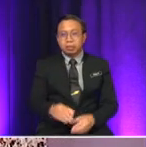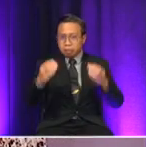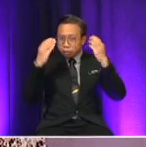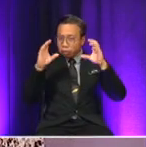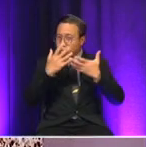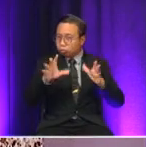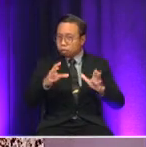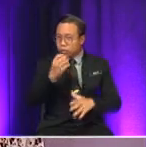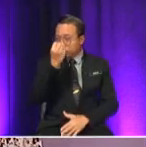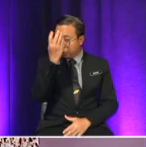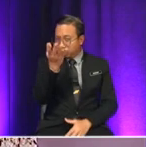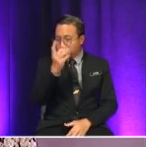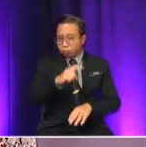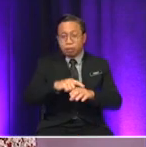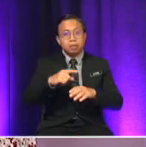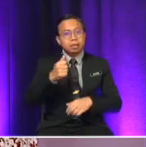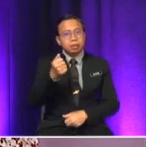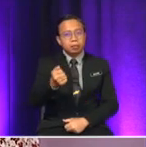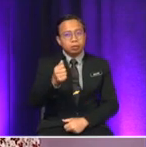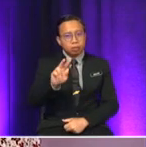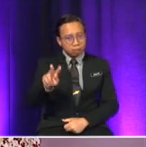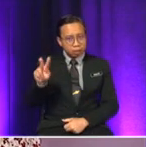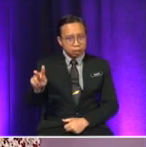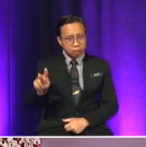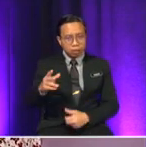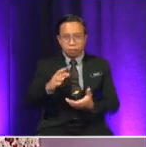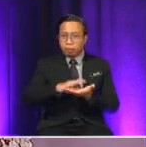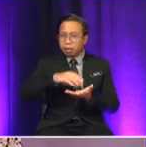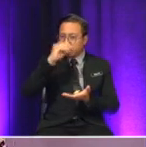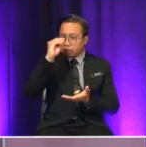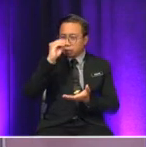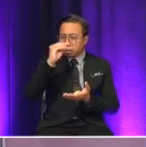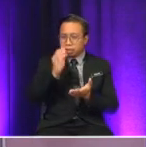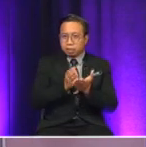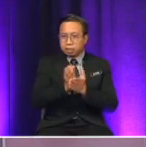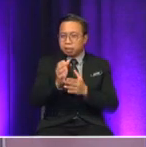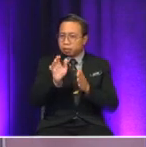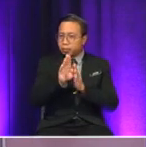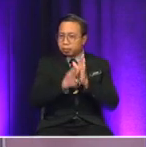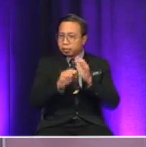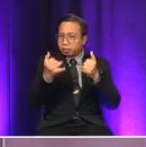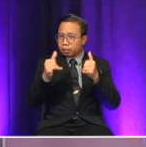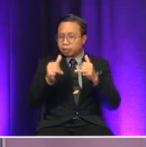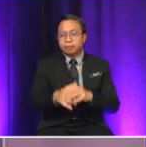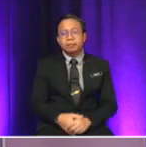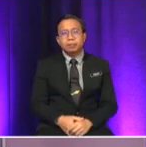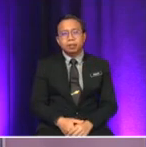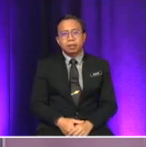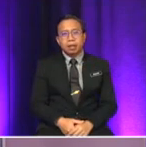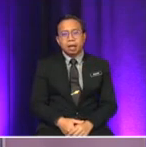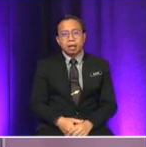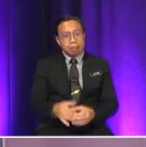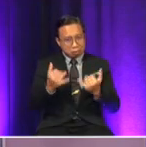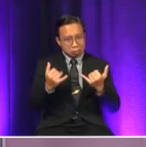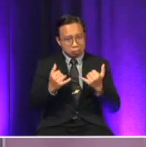pernah bagi tahu kepada kamu bahawa kanak-kanak belajar melalui bermain. Dan apabila mereka sedang bermain, bermaksud